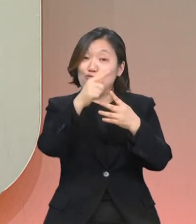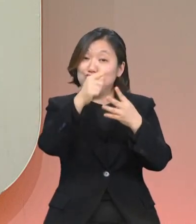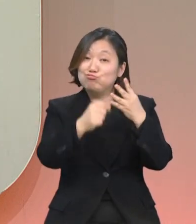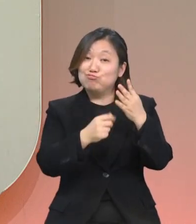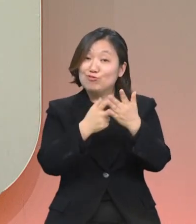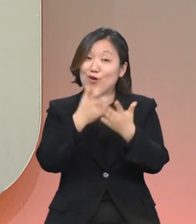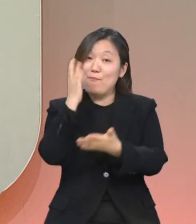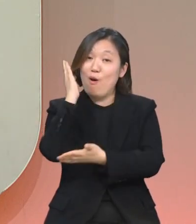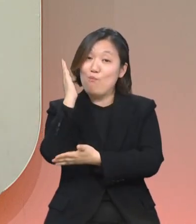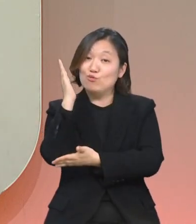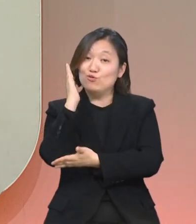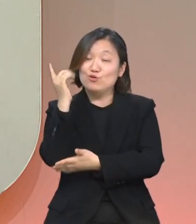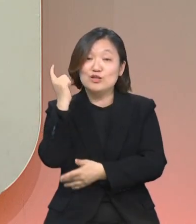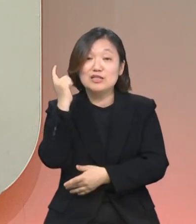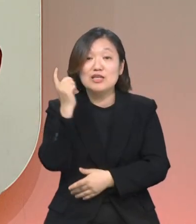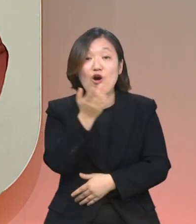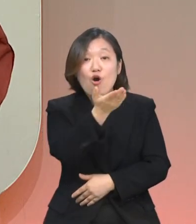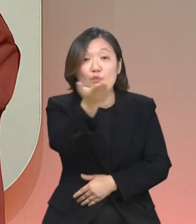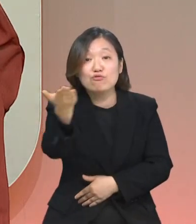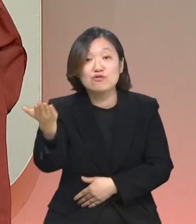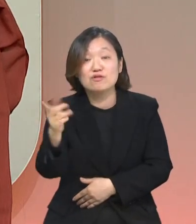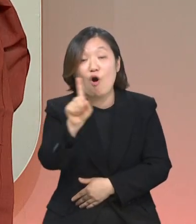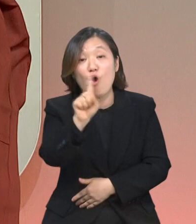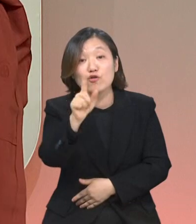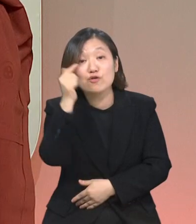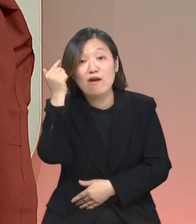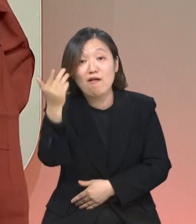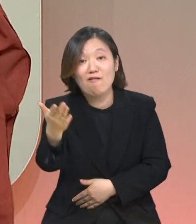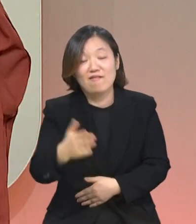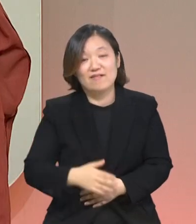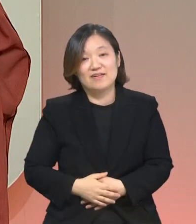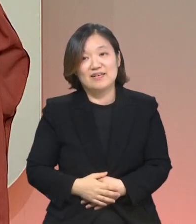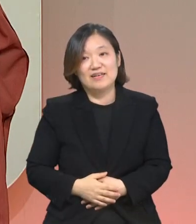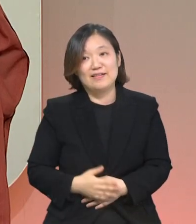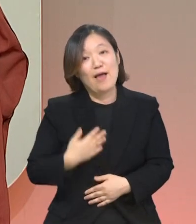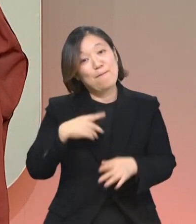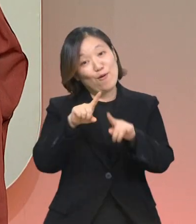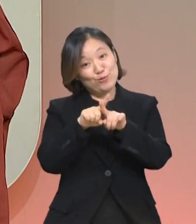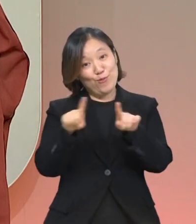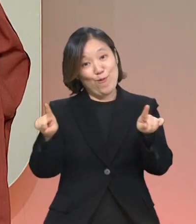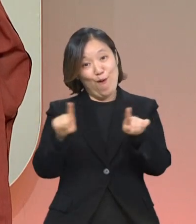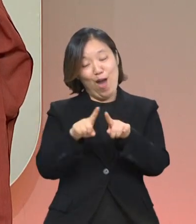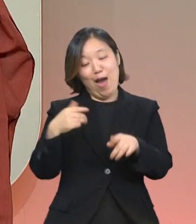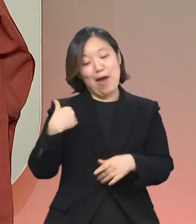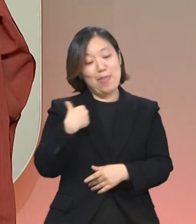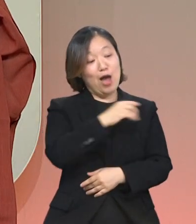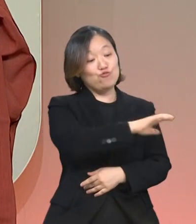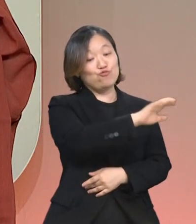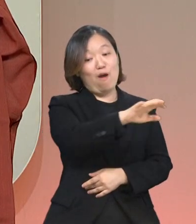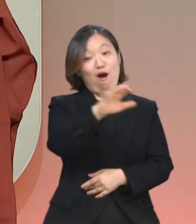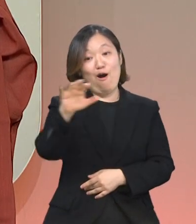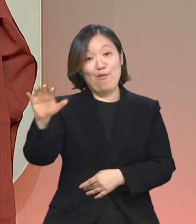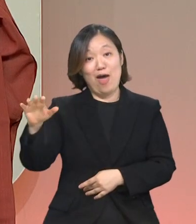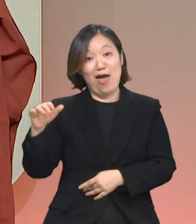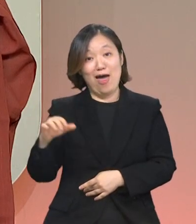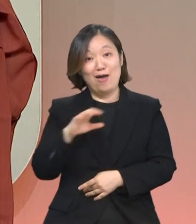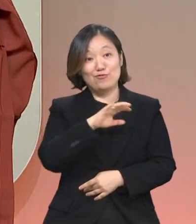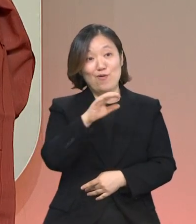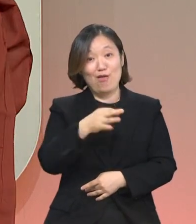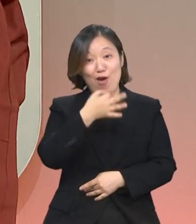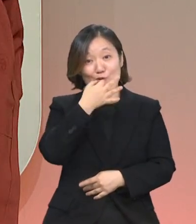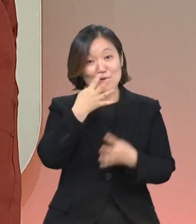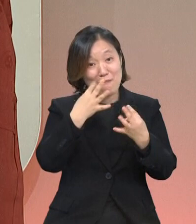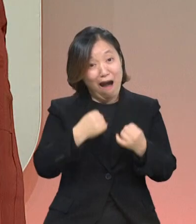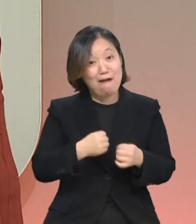법문을 듣고 계시는 여러분들은 어때요 평소에 주변에 인색하고 야박하게 사십니까